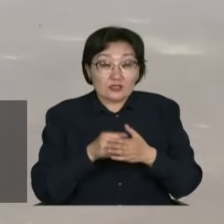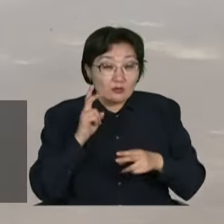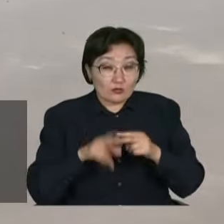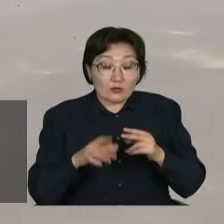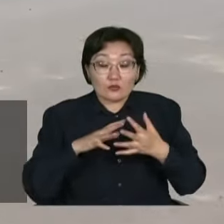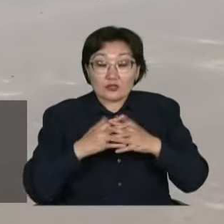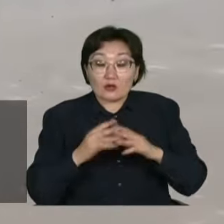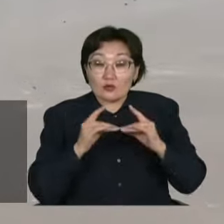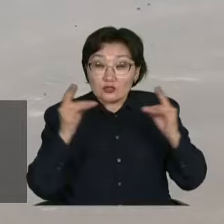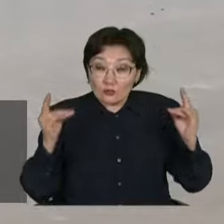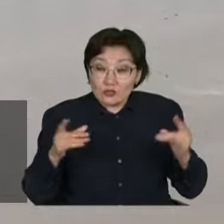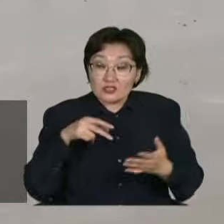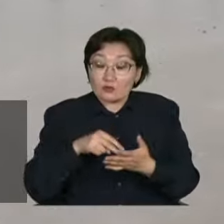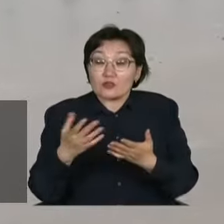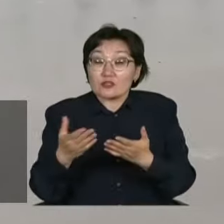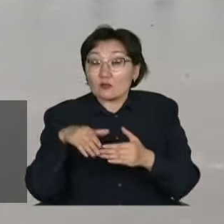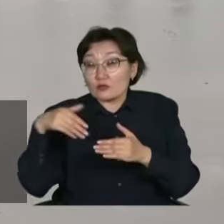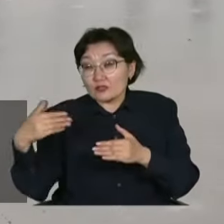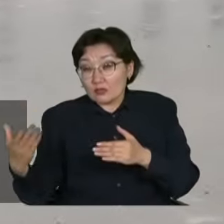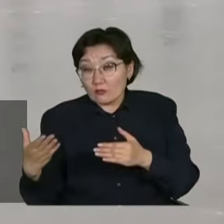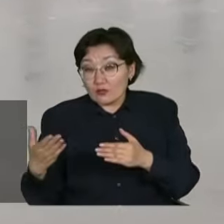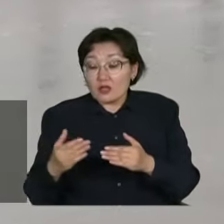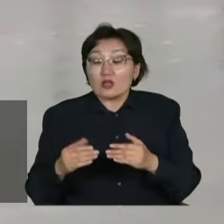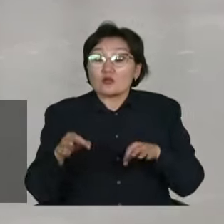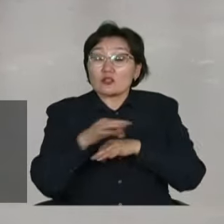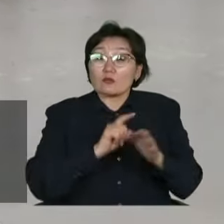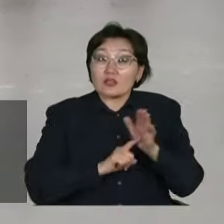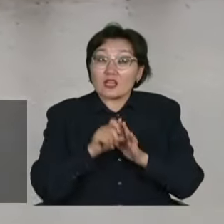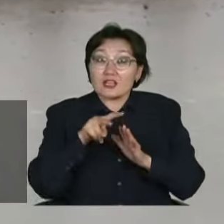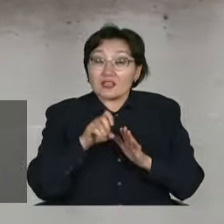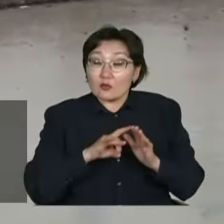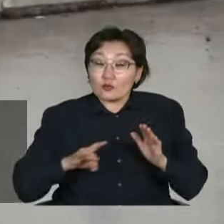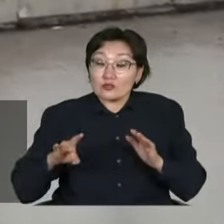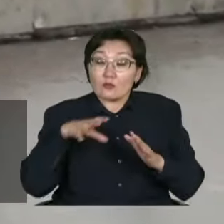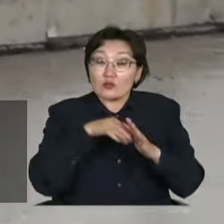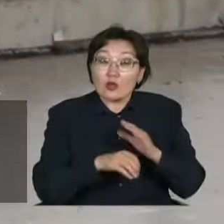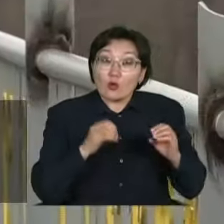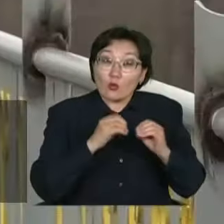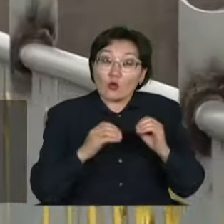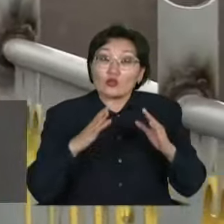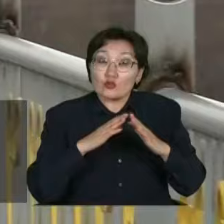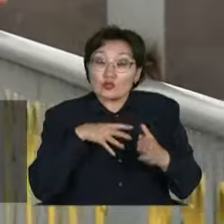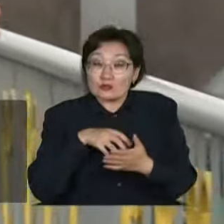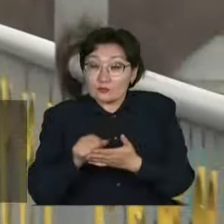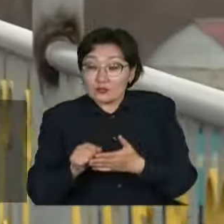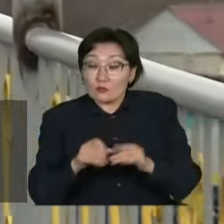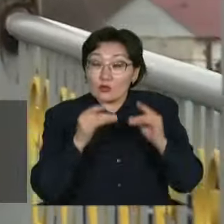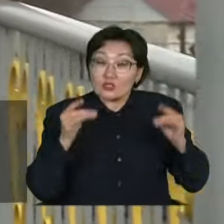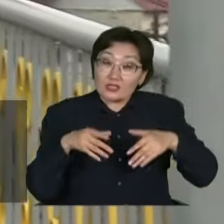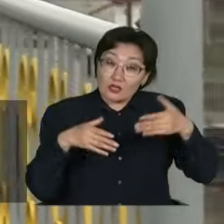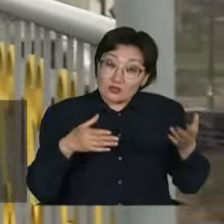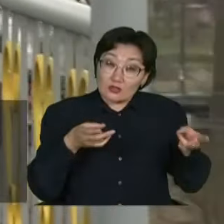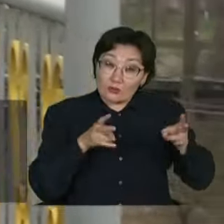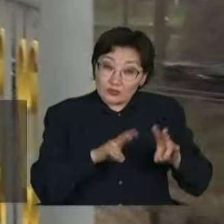Шамалған ауылының көпірінде тұрмыз. Мына біздің оң жақта жоба басталғанда Іле ауданына қарасты 10 үй сүрілген. Ал көпірдің сол